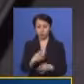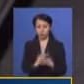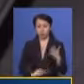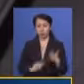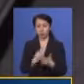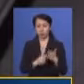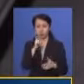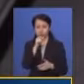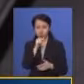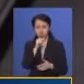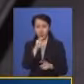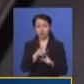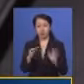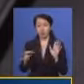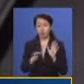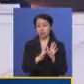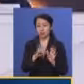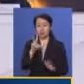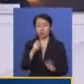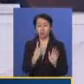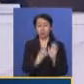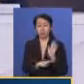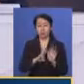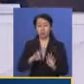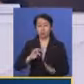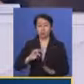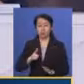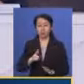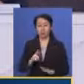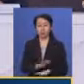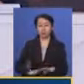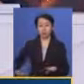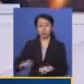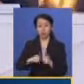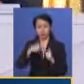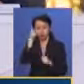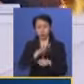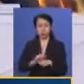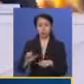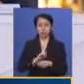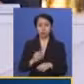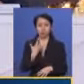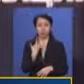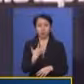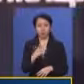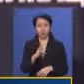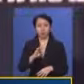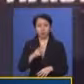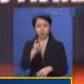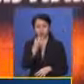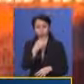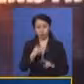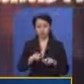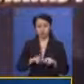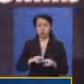и птицефабрик. На эти цели уже предусмотрено 390 миллионов тенге. В стране ежегодно производится примерно 5 миллиардов штук яиц,